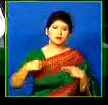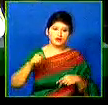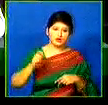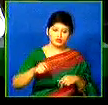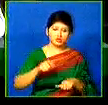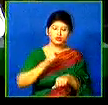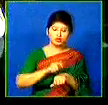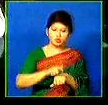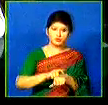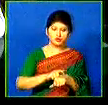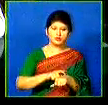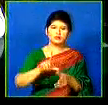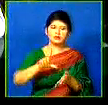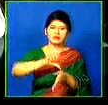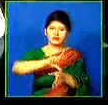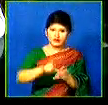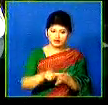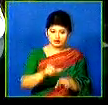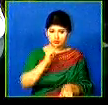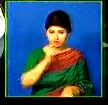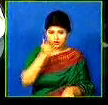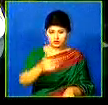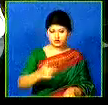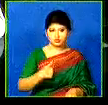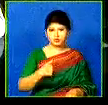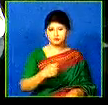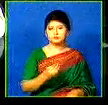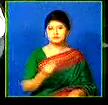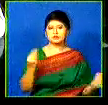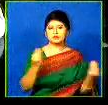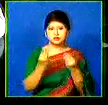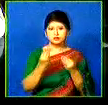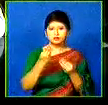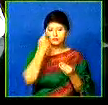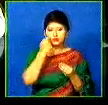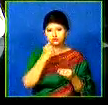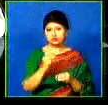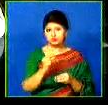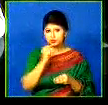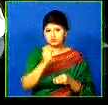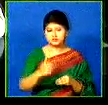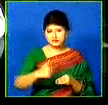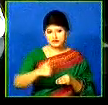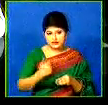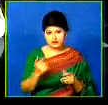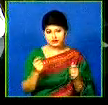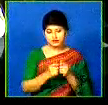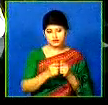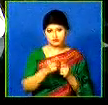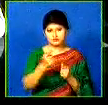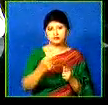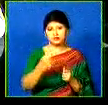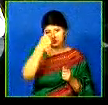অনেক সময় লাগে, অর্থনৈতিকভাবে কিছু কিছু মানুষ অপ্রস্তুত, তারা এখানে বিনা